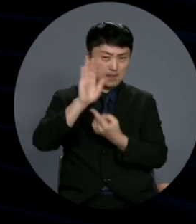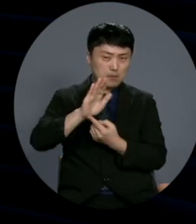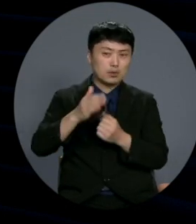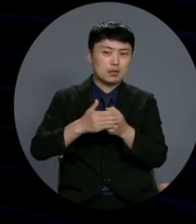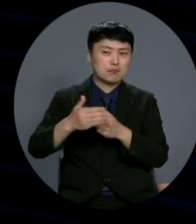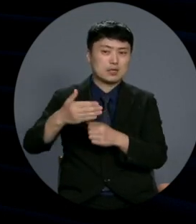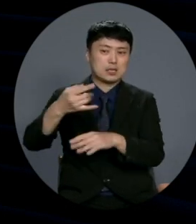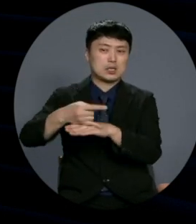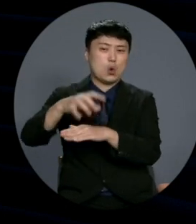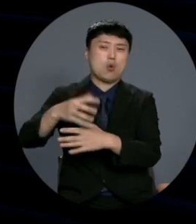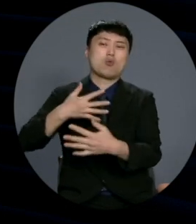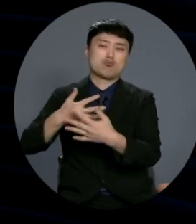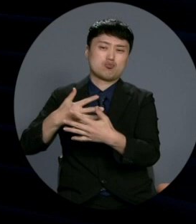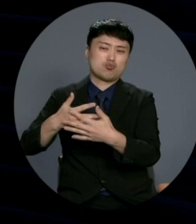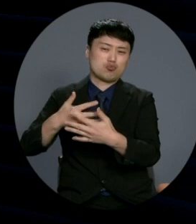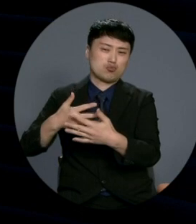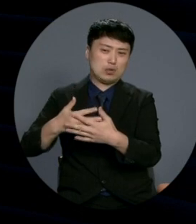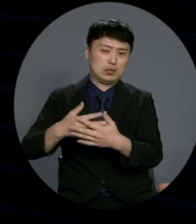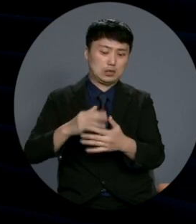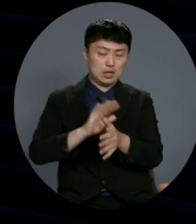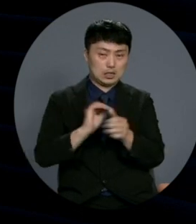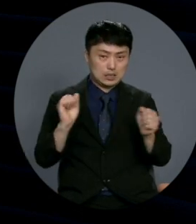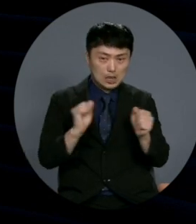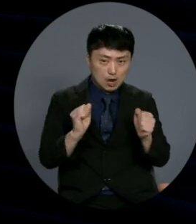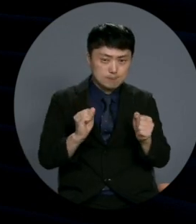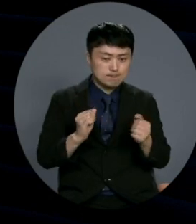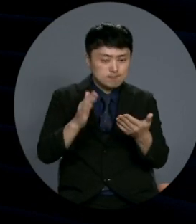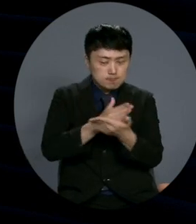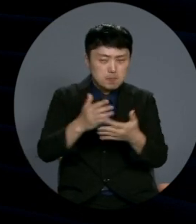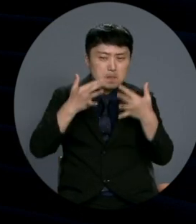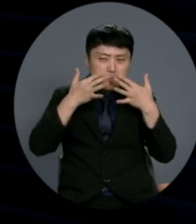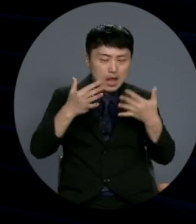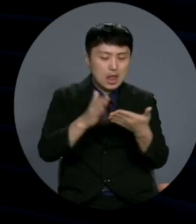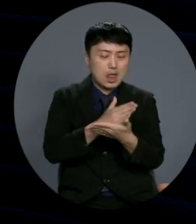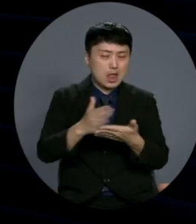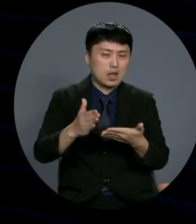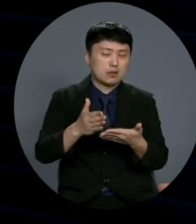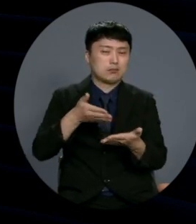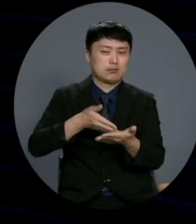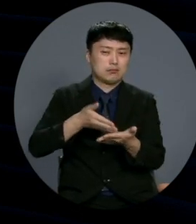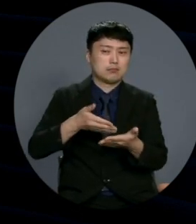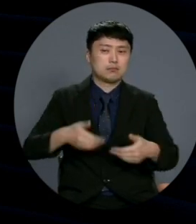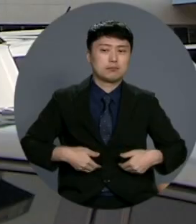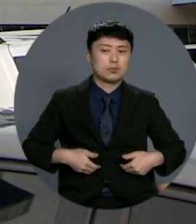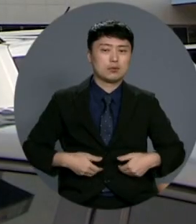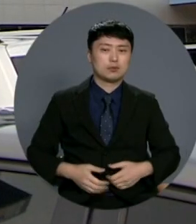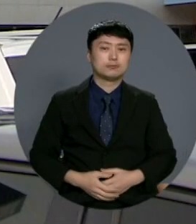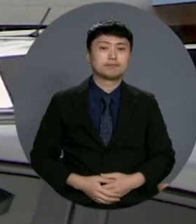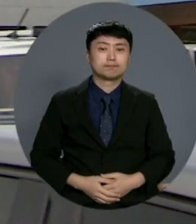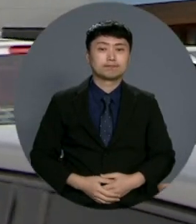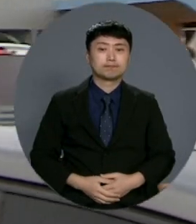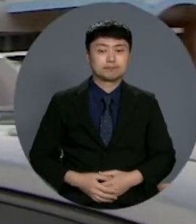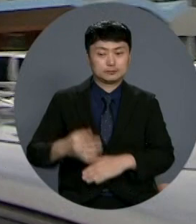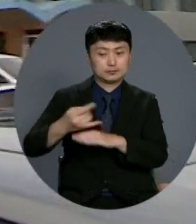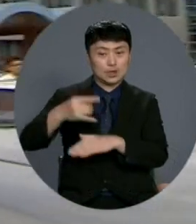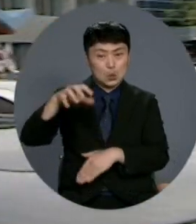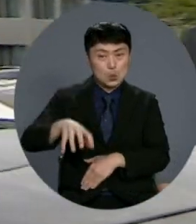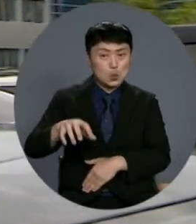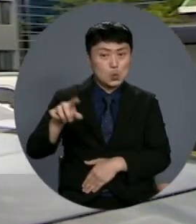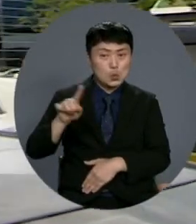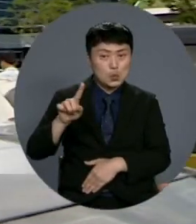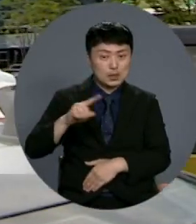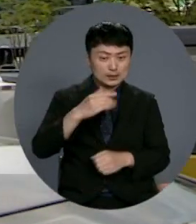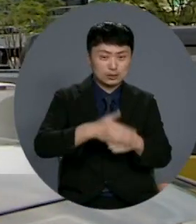불안해 하는 것이라며 경상북도가 입장을 명확히 해줘야 한다고 말했습니다 이에 대해 의성군은